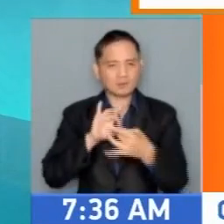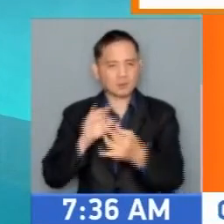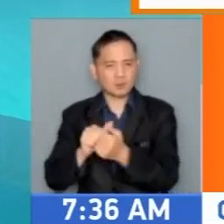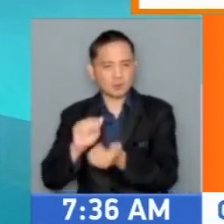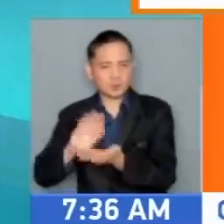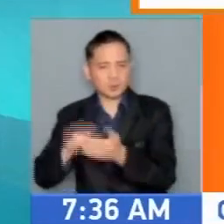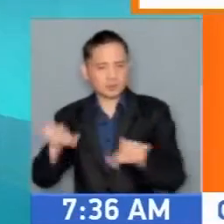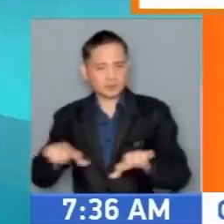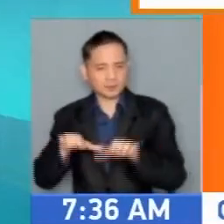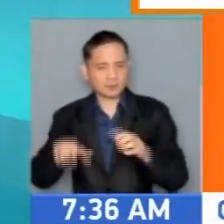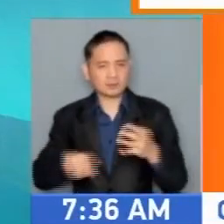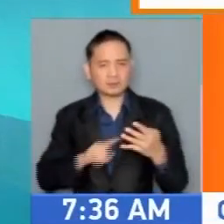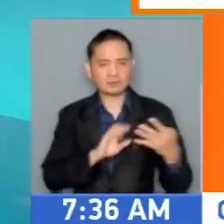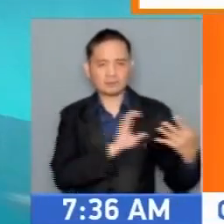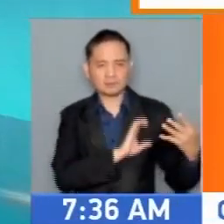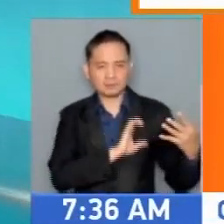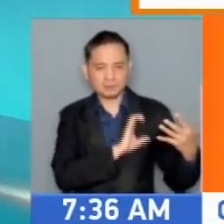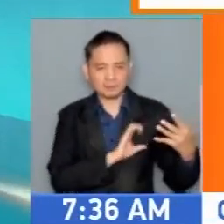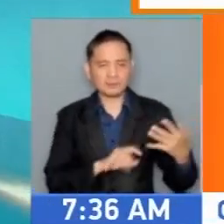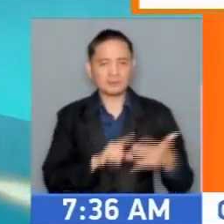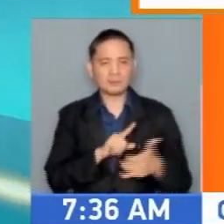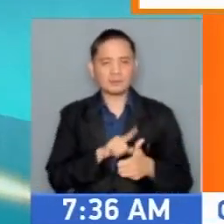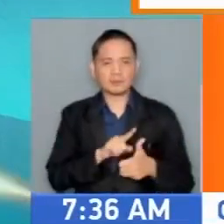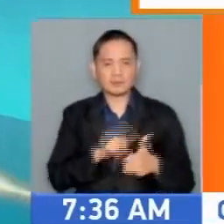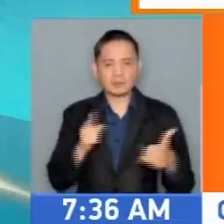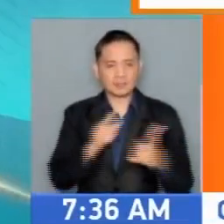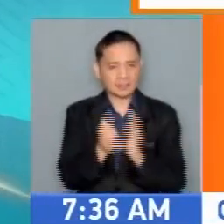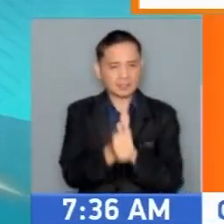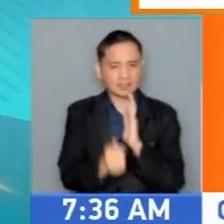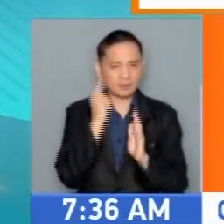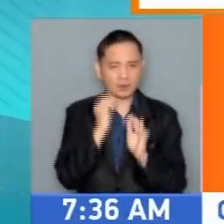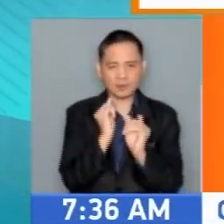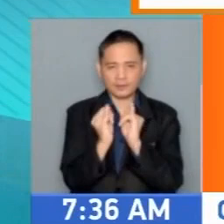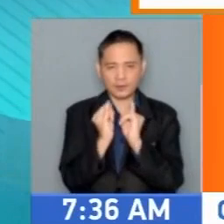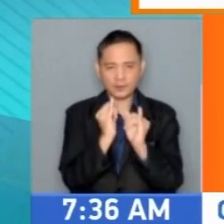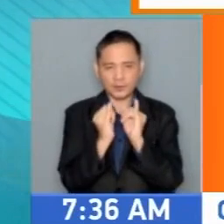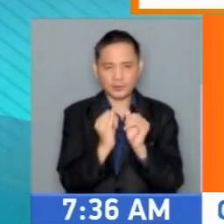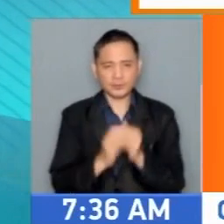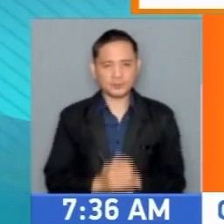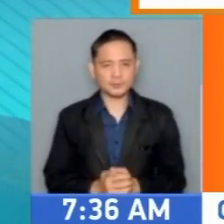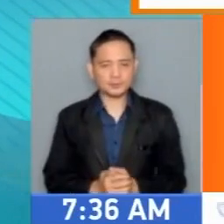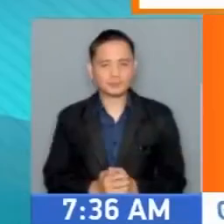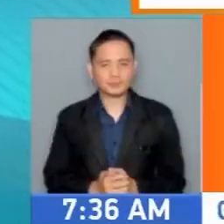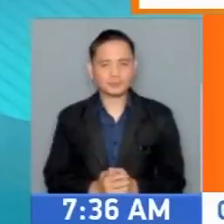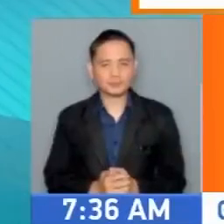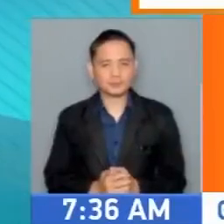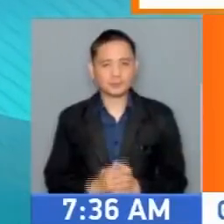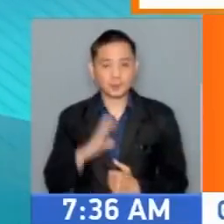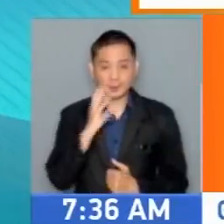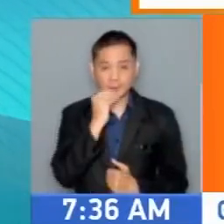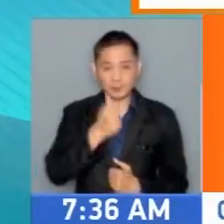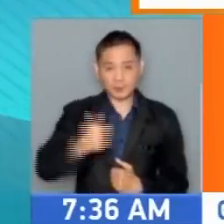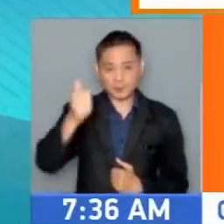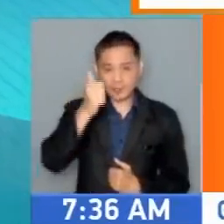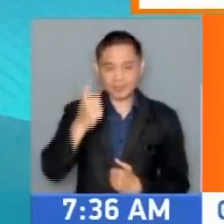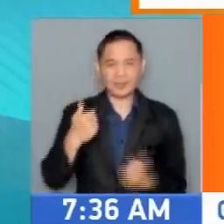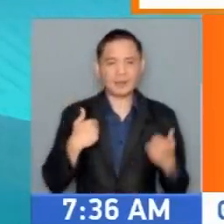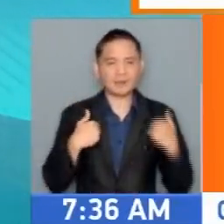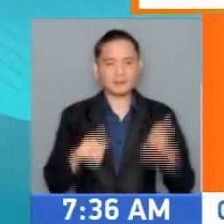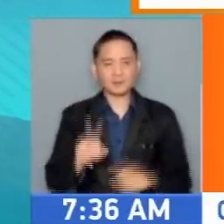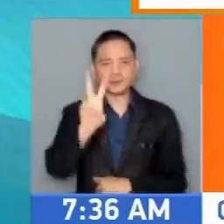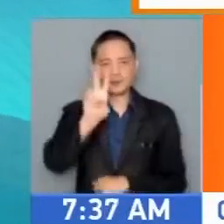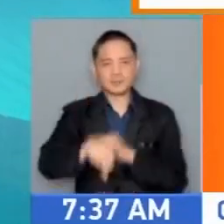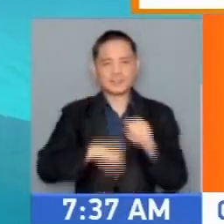character development at husay sa interview. Ang mga nanalo ay may 2-year college scholarship, cash prizes at iba pang